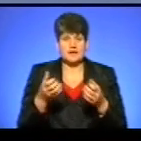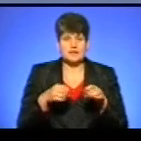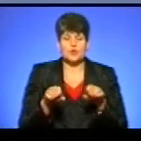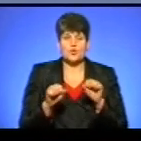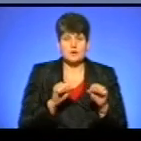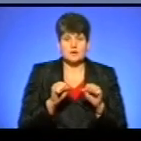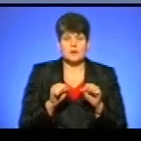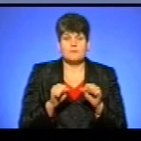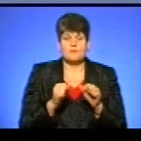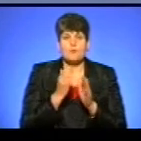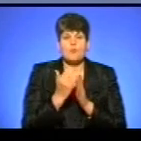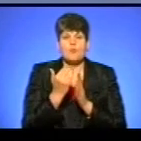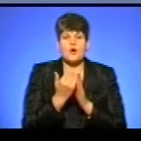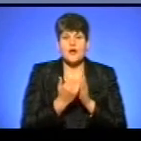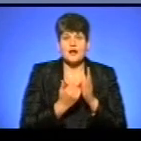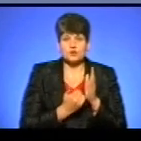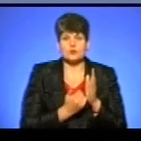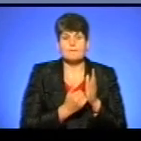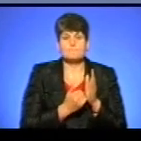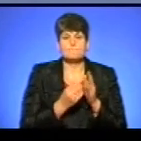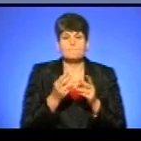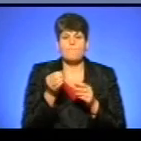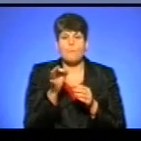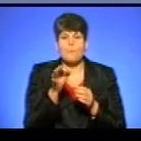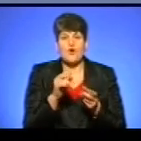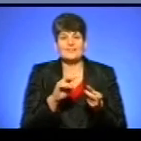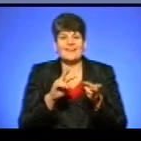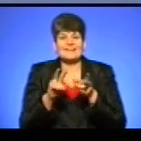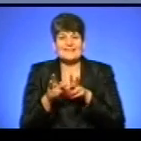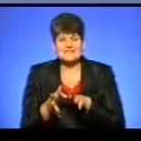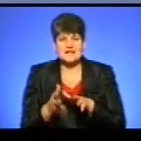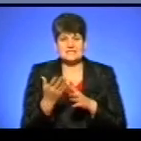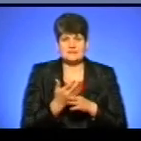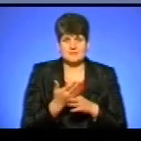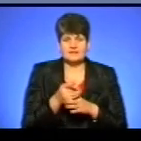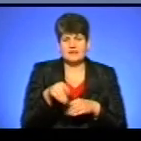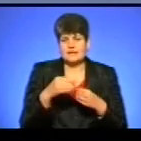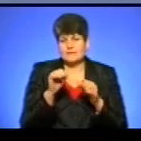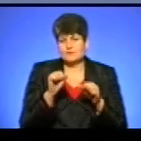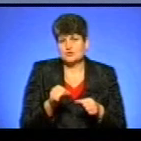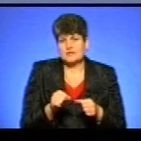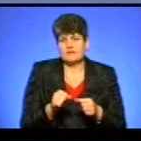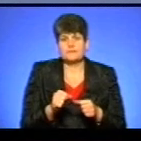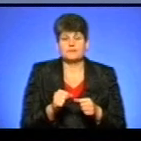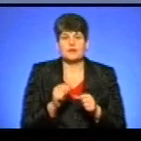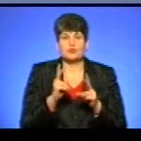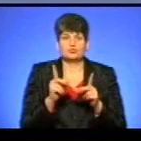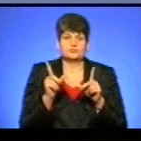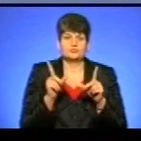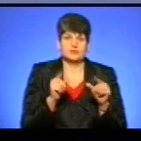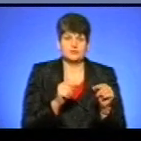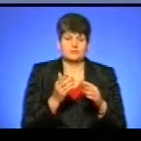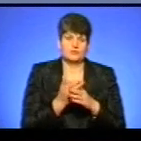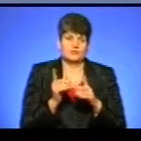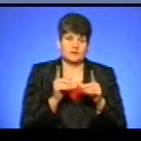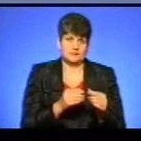порядок монетизації пільг, якою передбачено, що орган місцевого самоврядування самостійно визначає, яким чином він дає можливість про і кому пільгу проїжджати. Тому нам прийнято